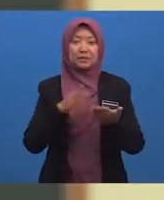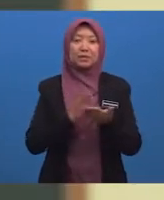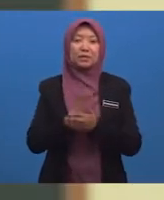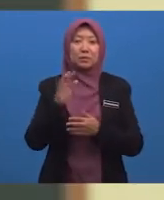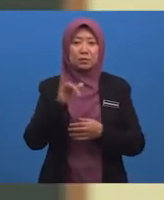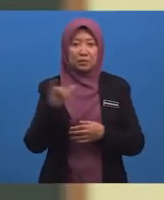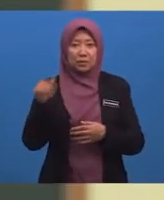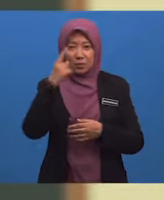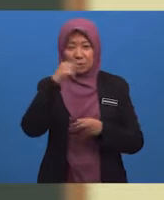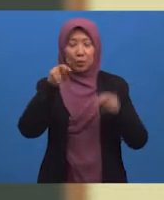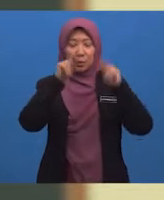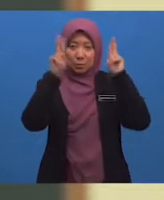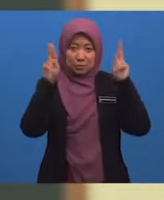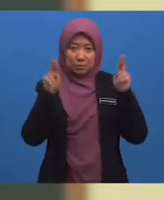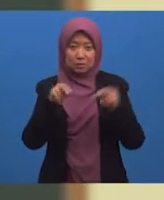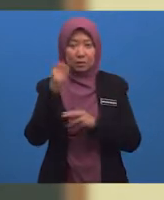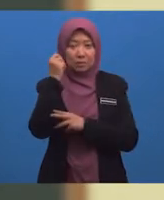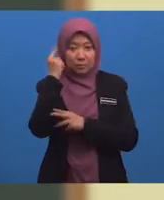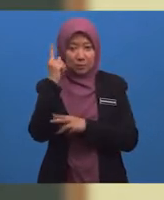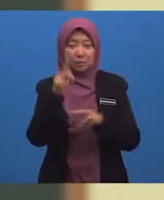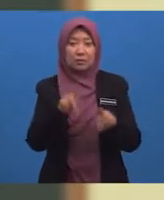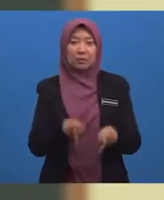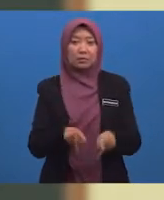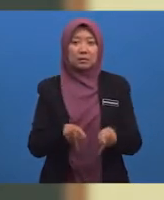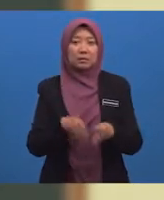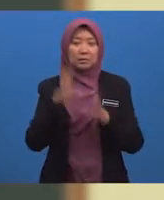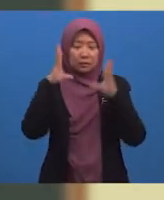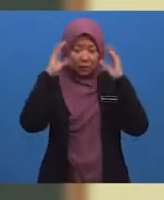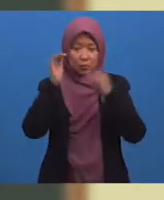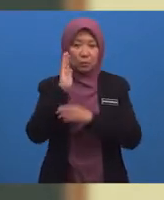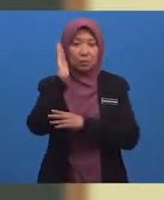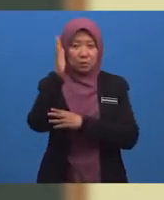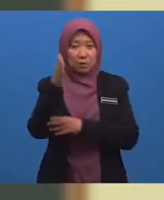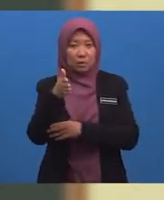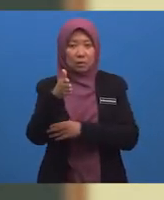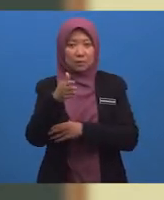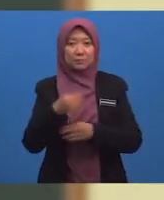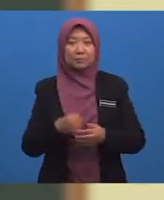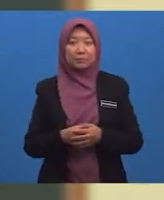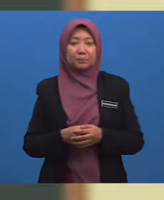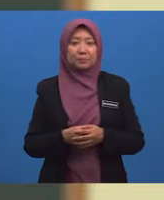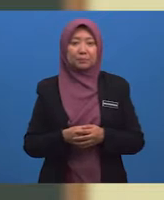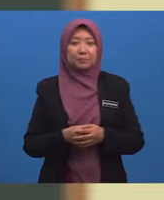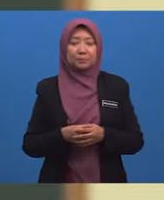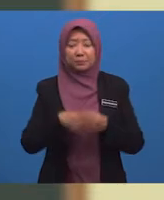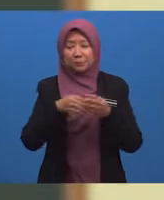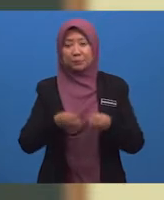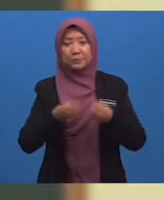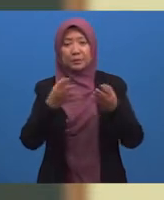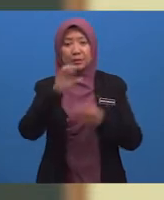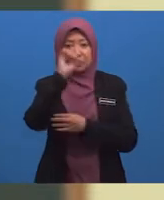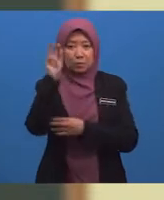Seterusnya, bagi menguji tahap kepahaman pelajar, cikgu akan mengemukakan beberapa soalan bagi